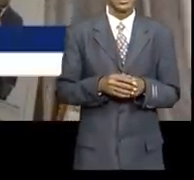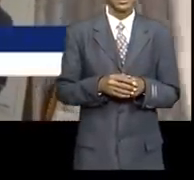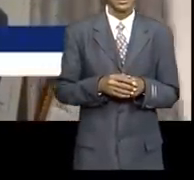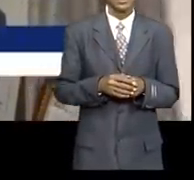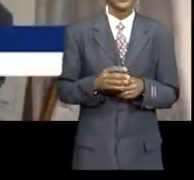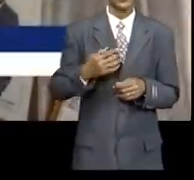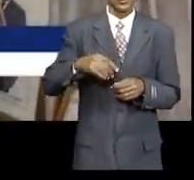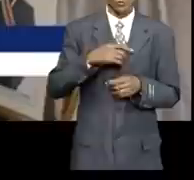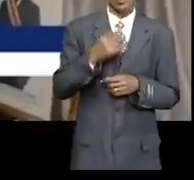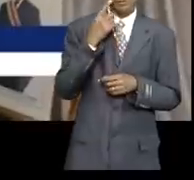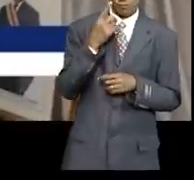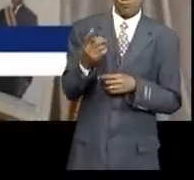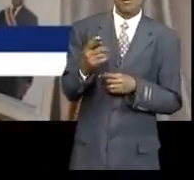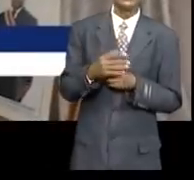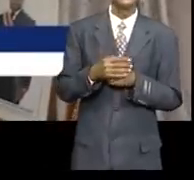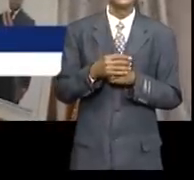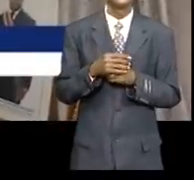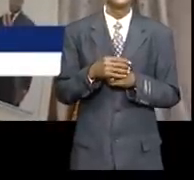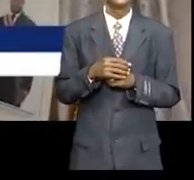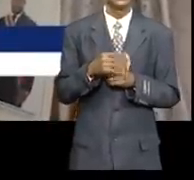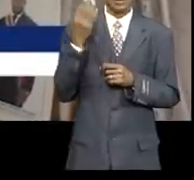et le produit de vos enquêtes,